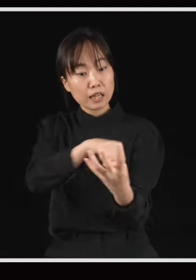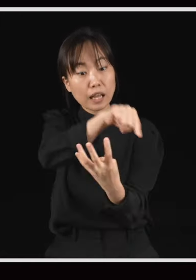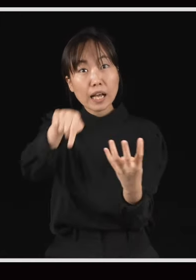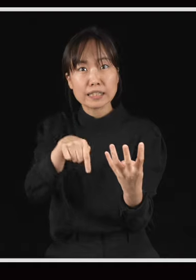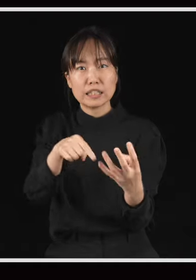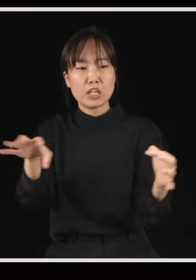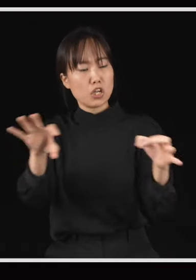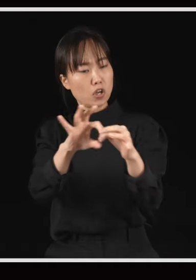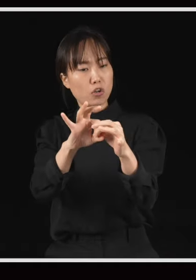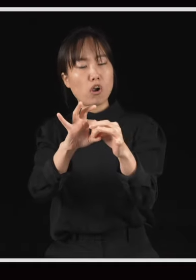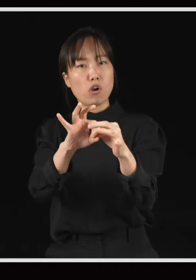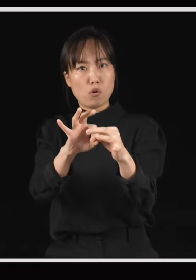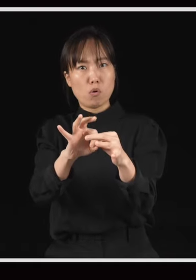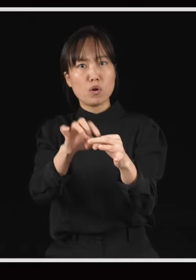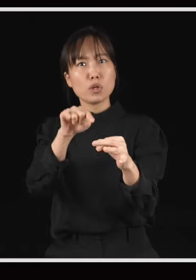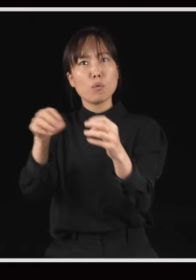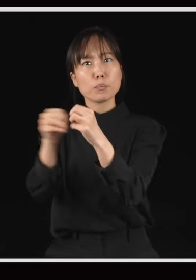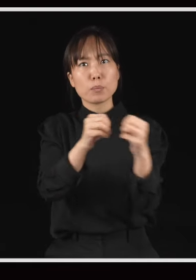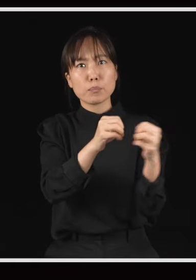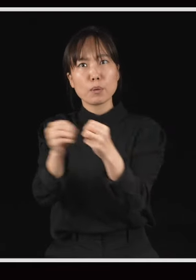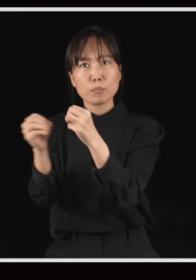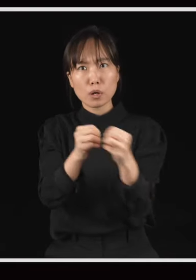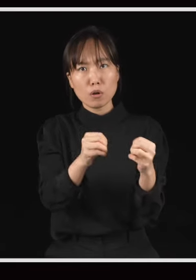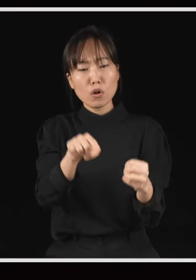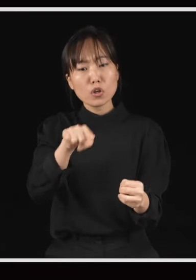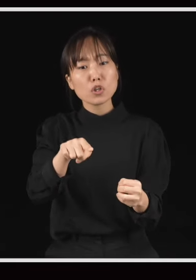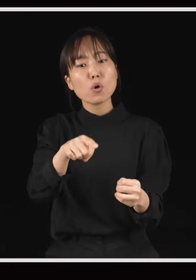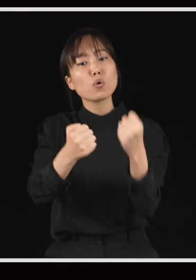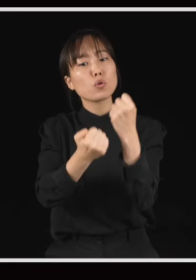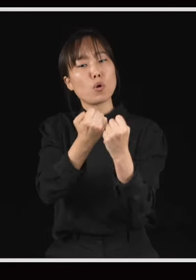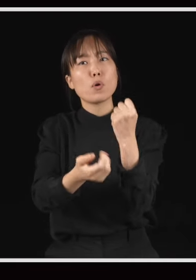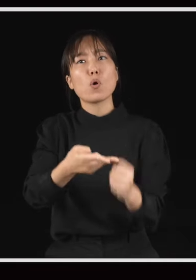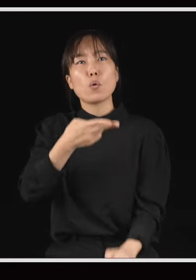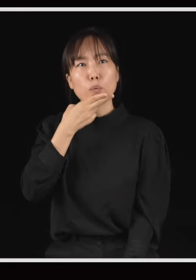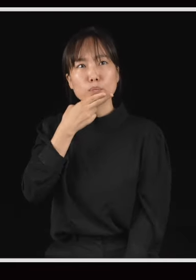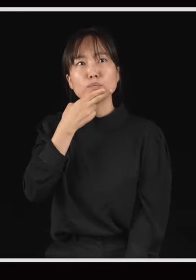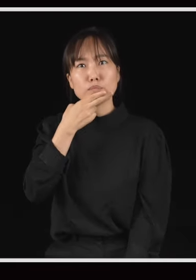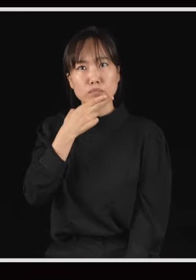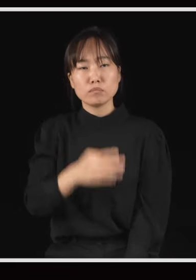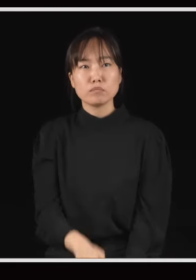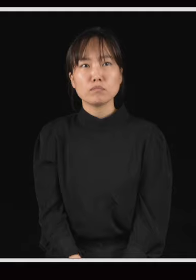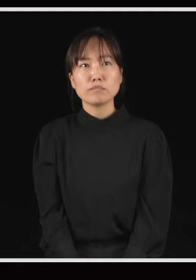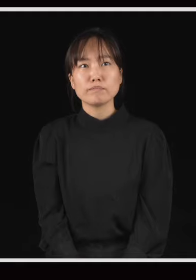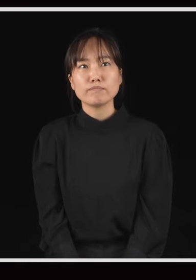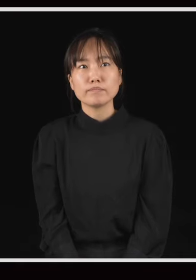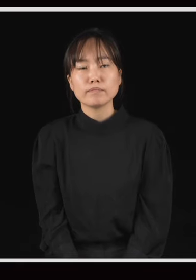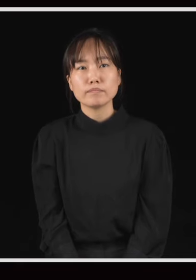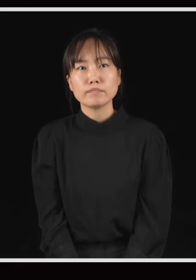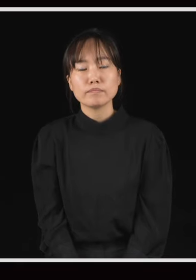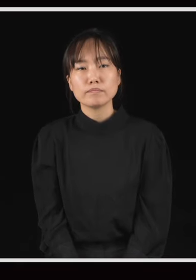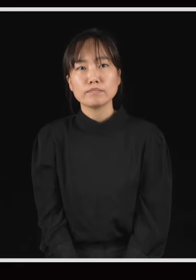것, 생각하는 게 서로 영향을 주고받는데, 이 영향을 주고받는 화살표 부분들을 빼놓는다는